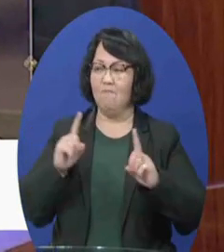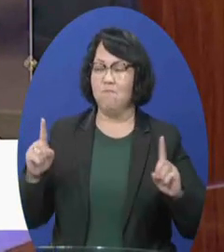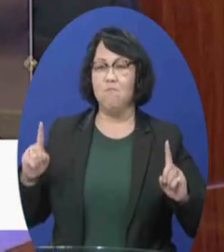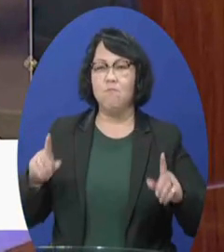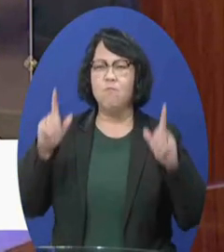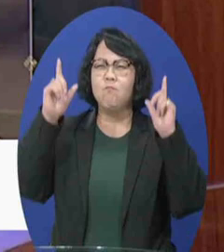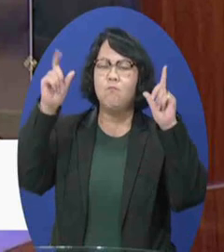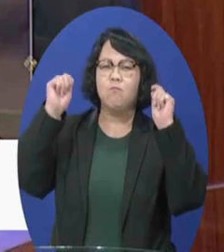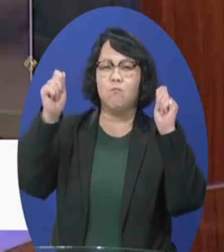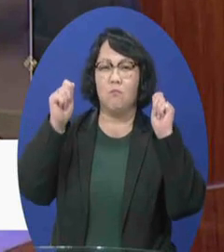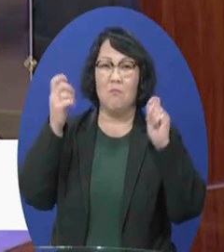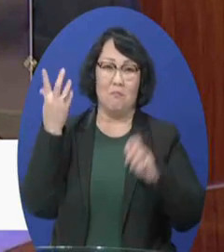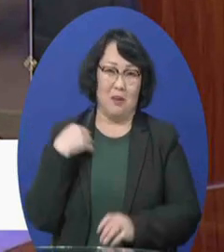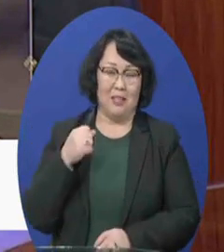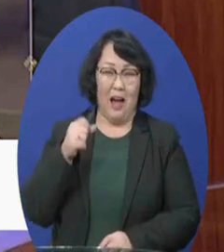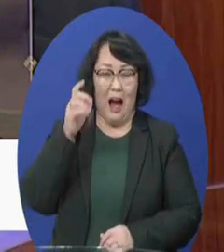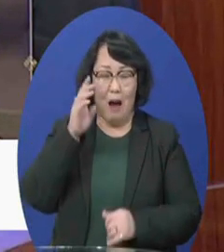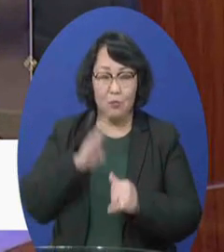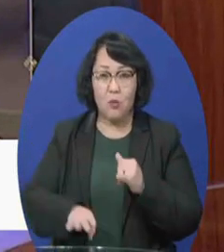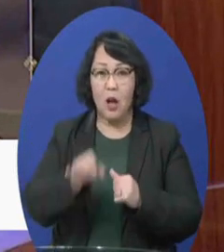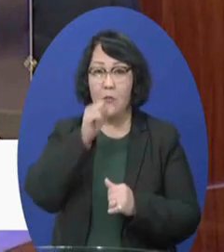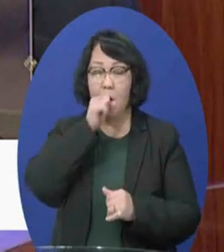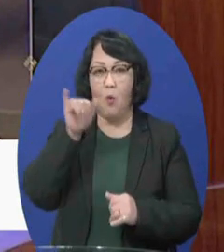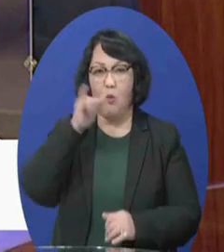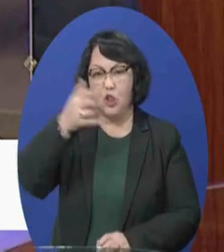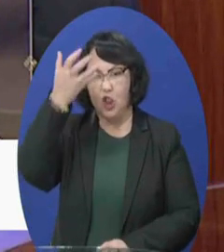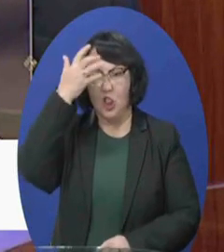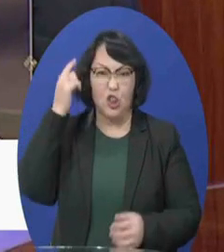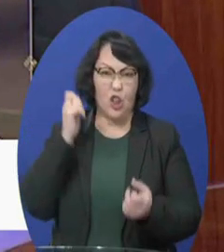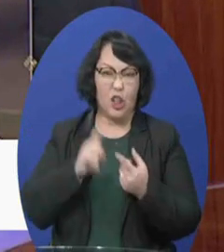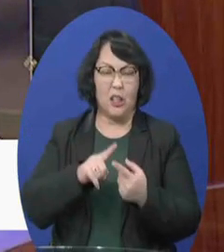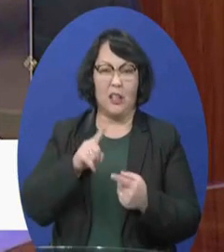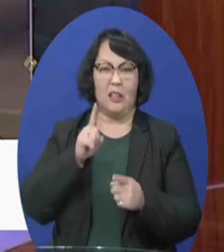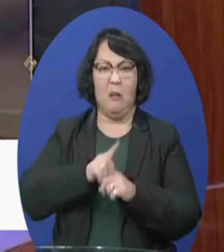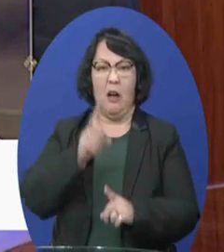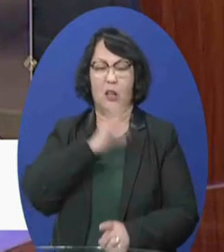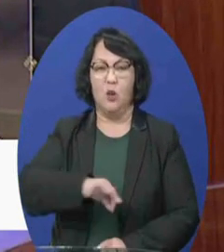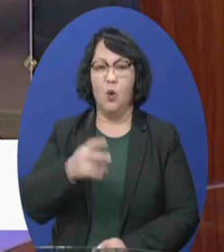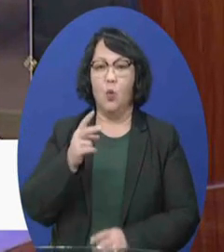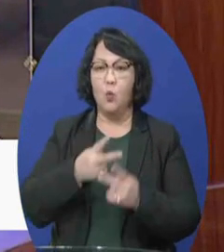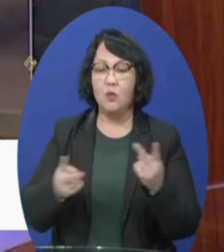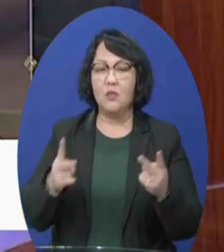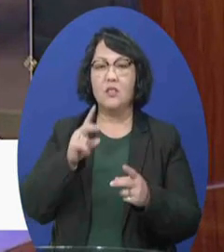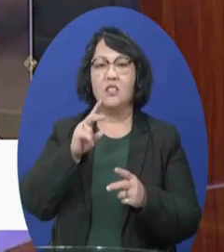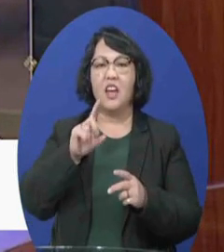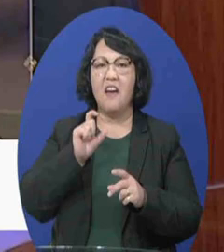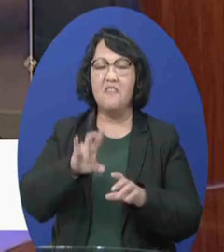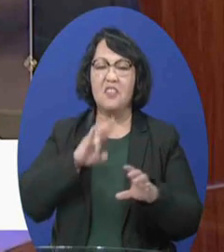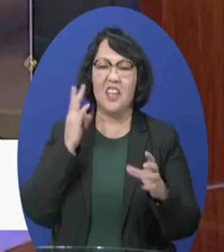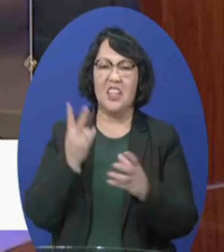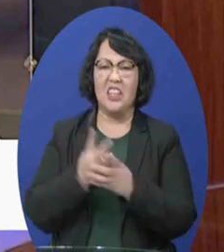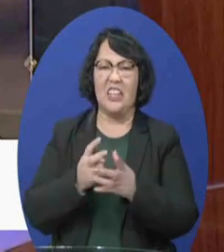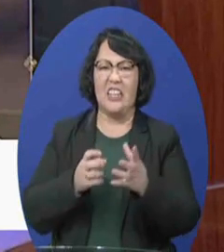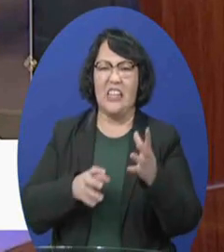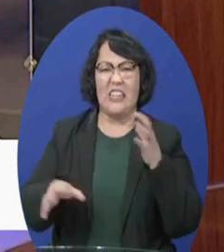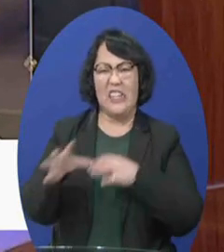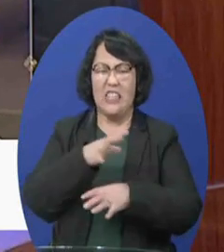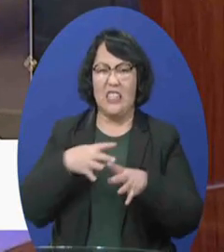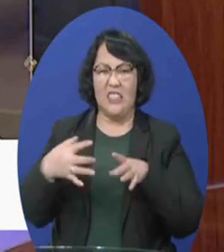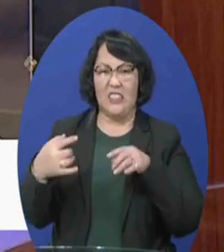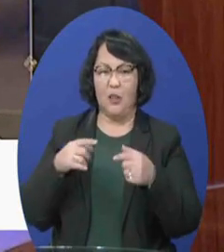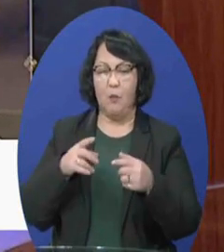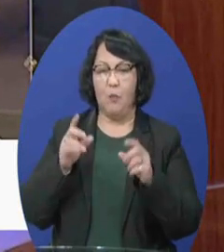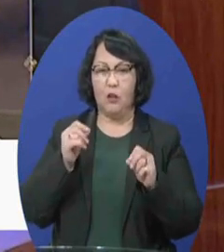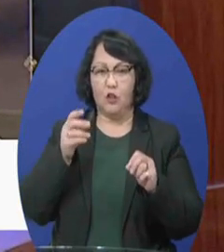цуглааныг улс төрийн зорилгоор ашиглаж үндэсний ийм нэгдлийг сарниулах, буснуулах ийм тодорхой